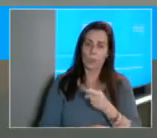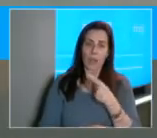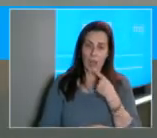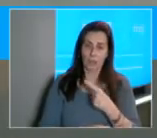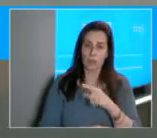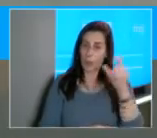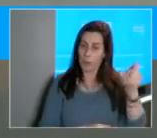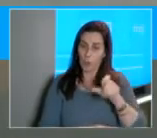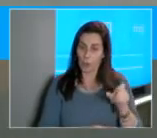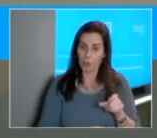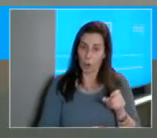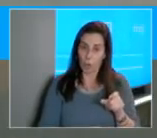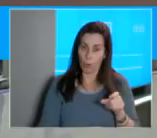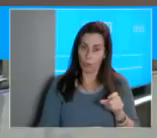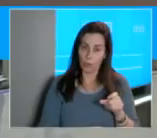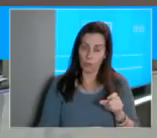לומר שביהודה ושומרון